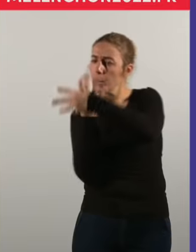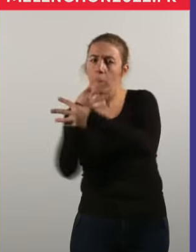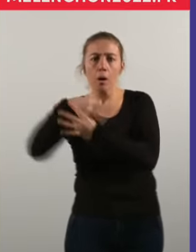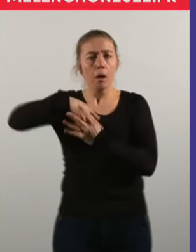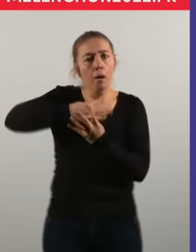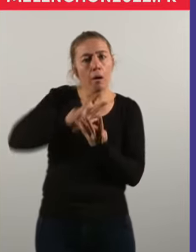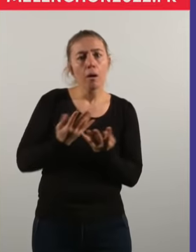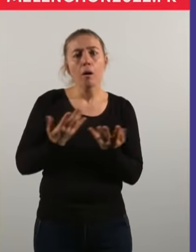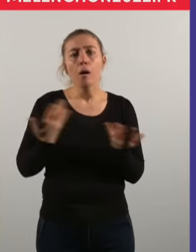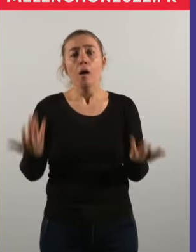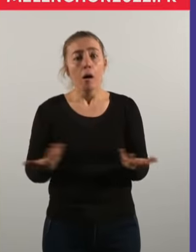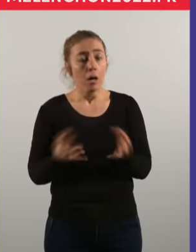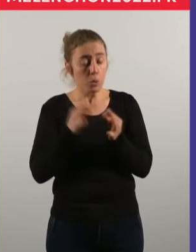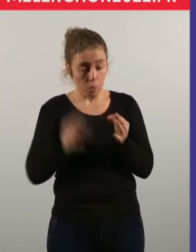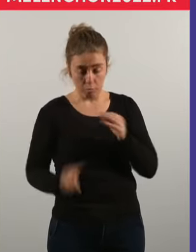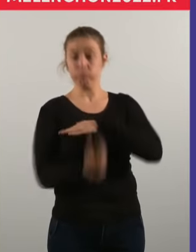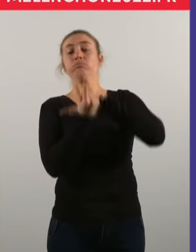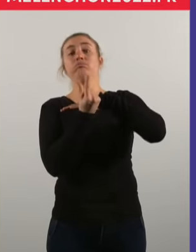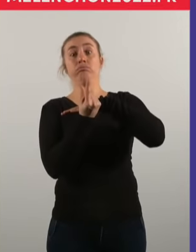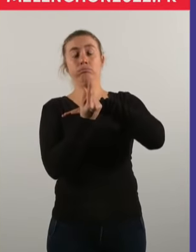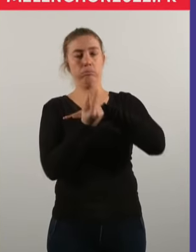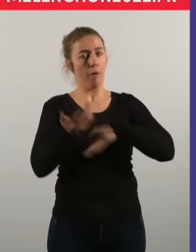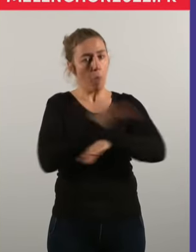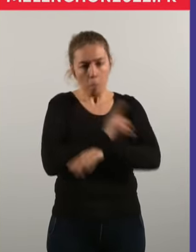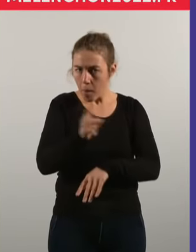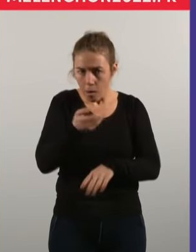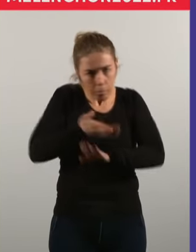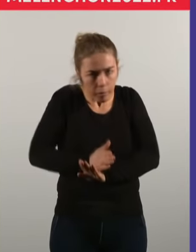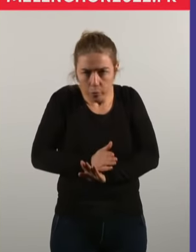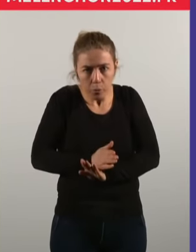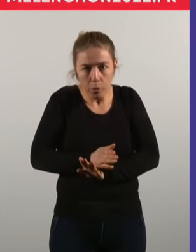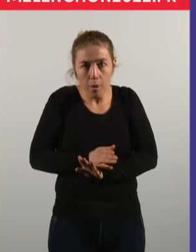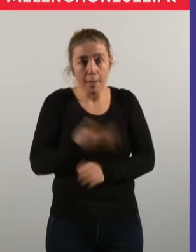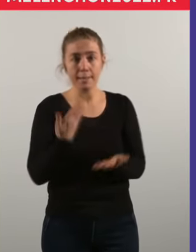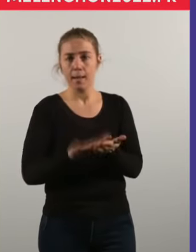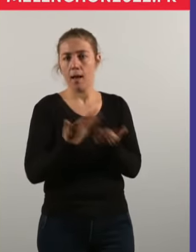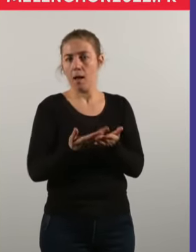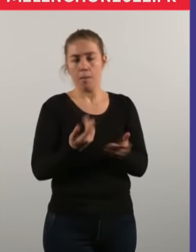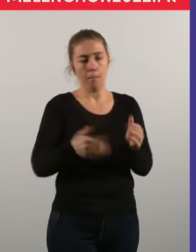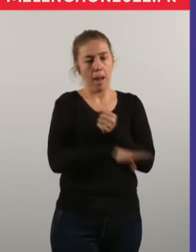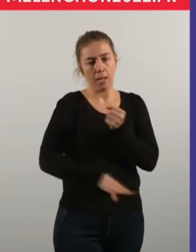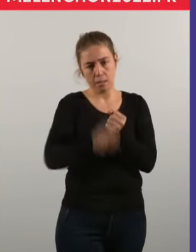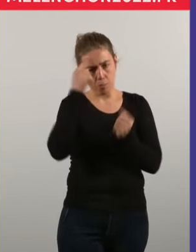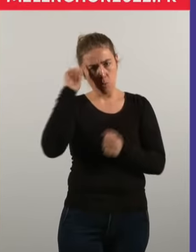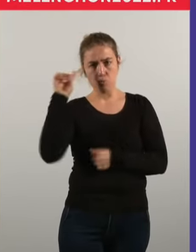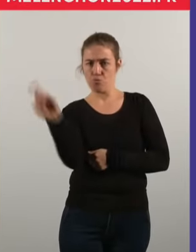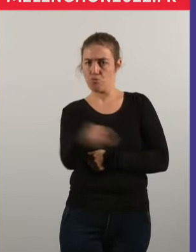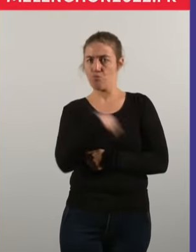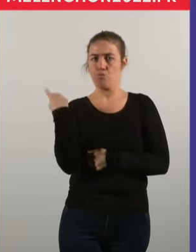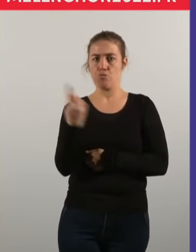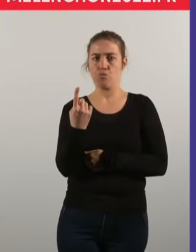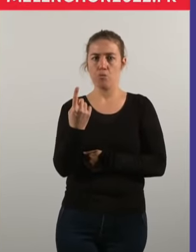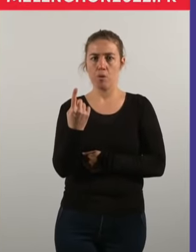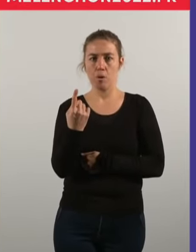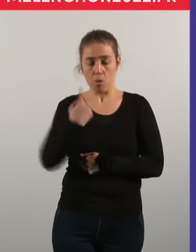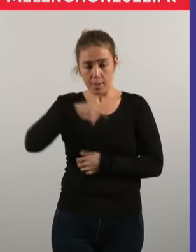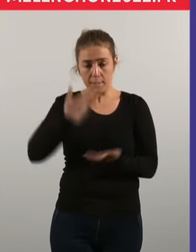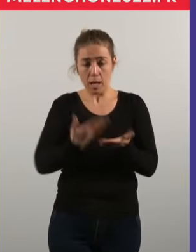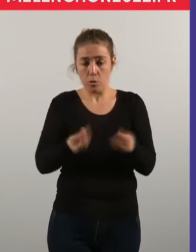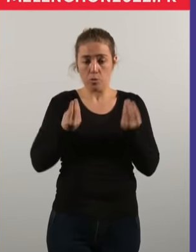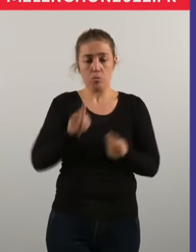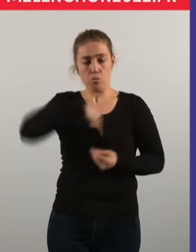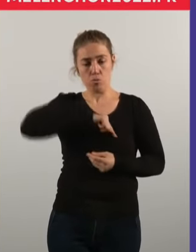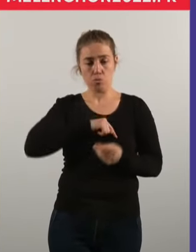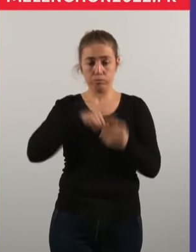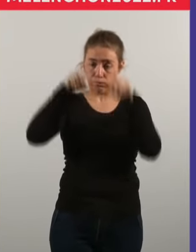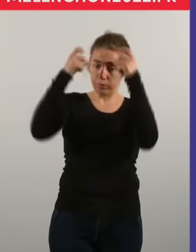produisent quelque chose à quoi on ne s'attendait pas, mais qui est notre dénominateur commun, qui nous permet d'être des êtres humains. Parce